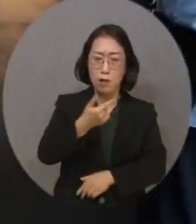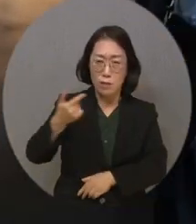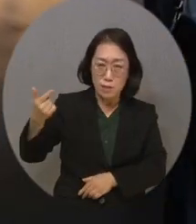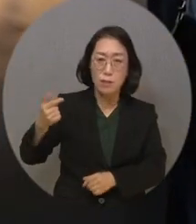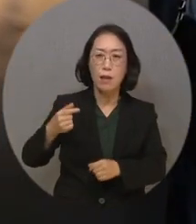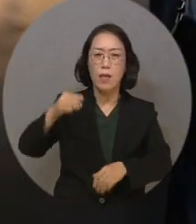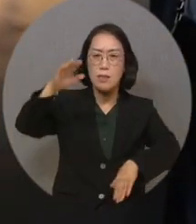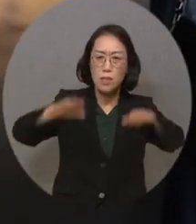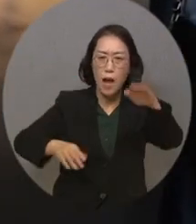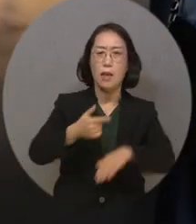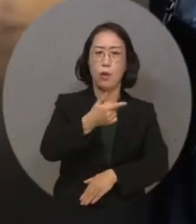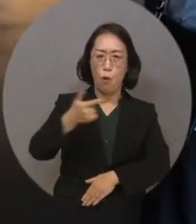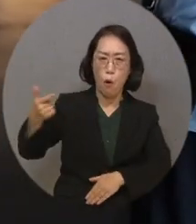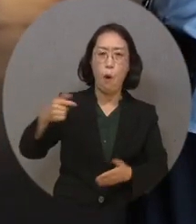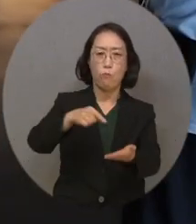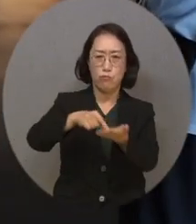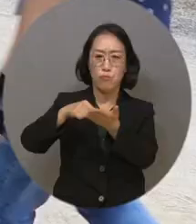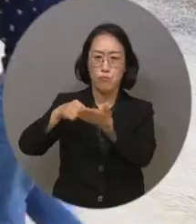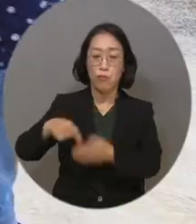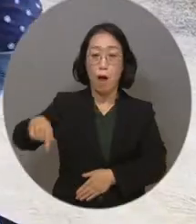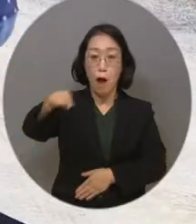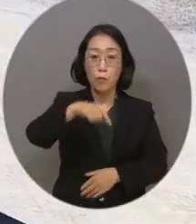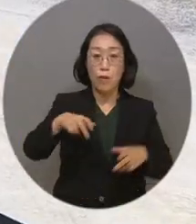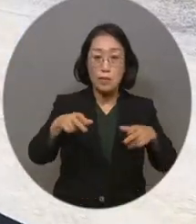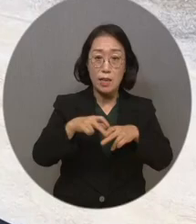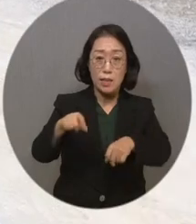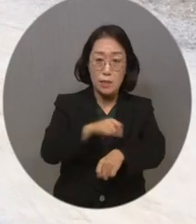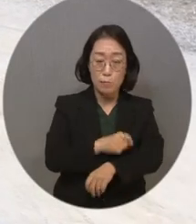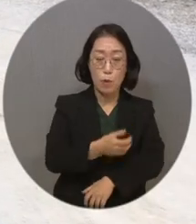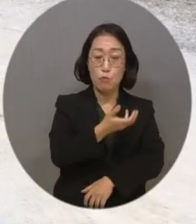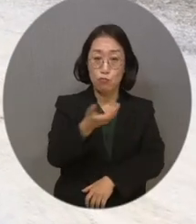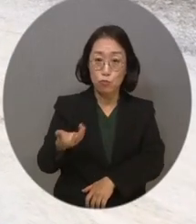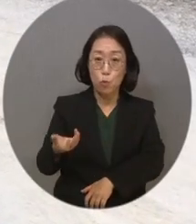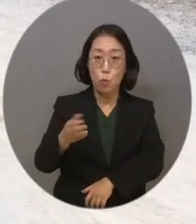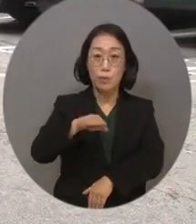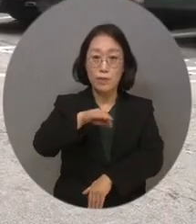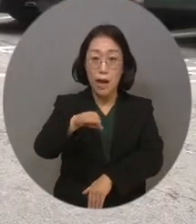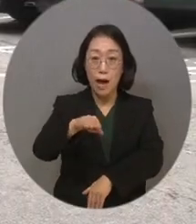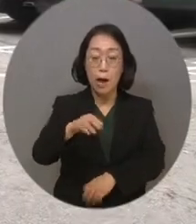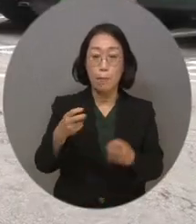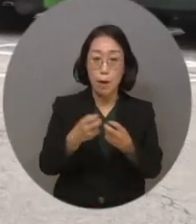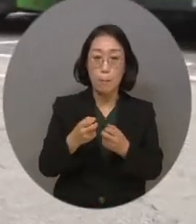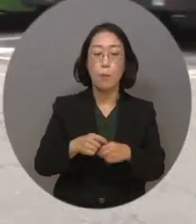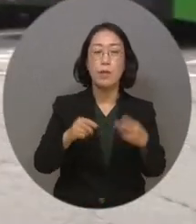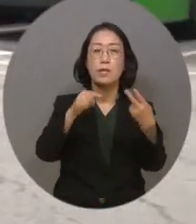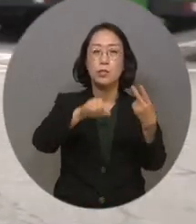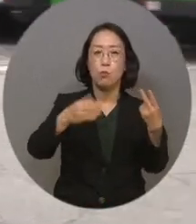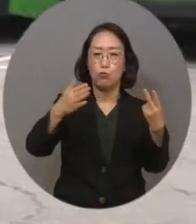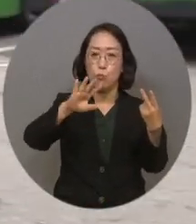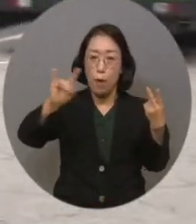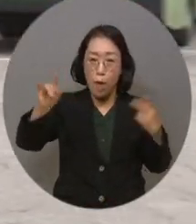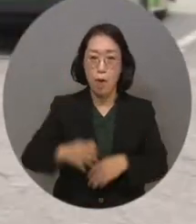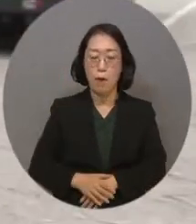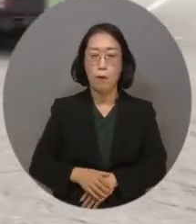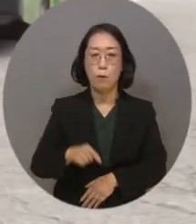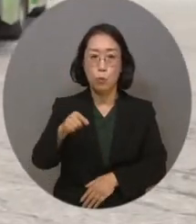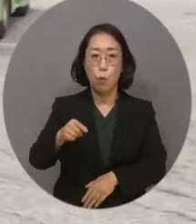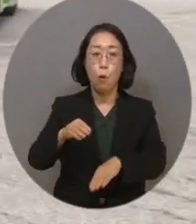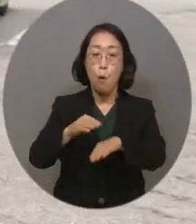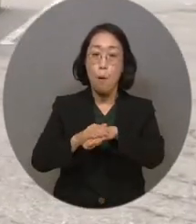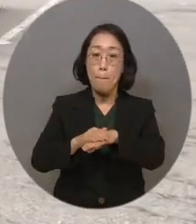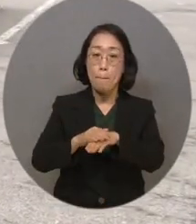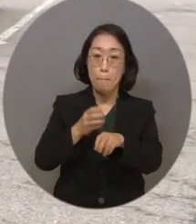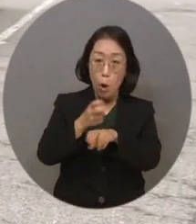커진 것으로 조사됐습니다 이중 장애인 특별 운송수단은 6.9배 저상버스 확보 수준은 6.2배